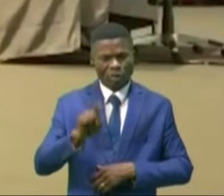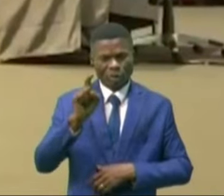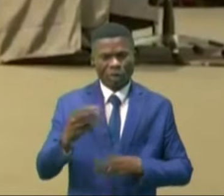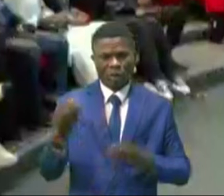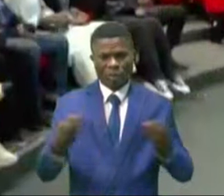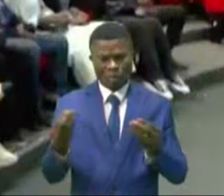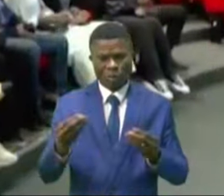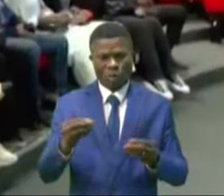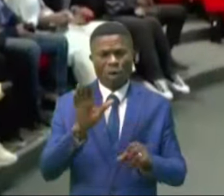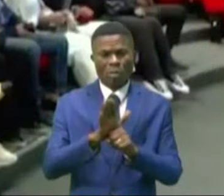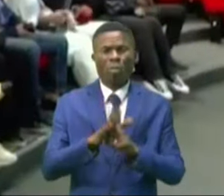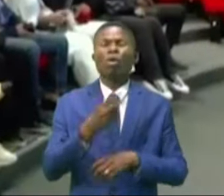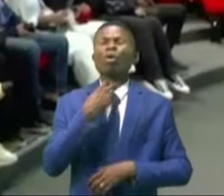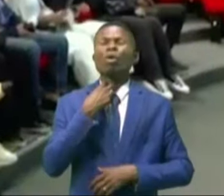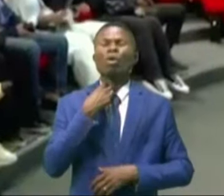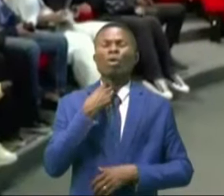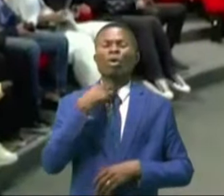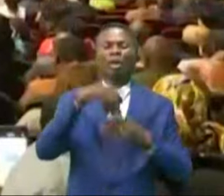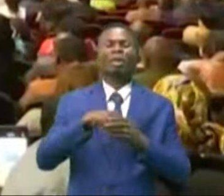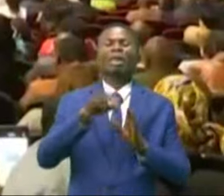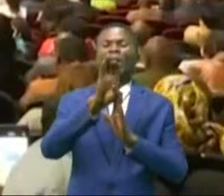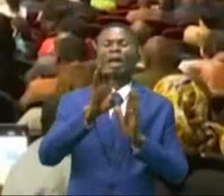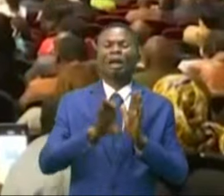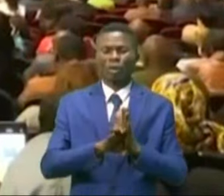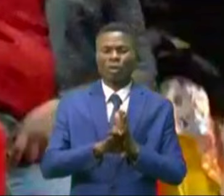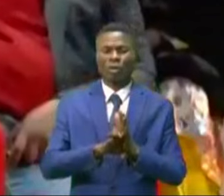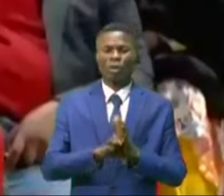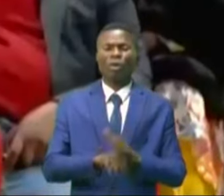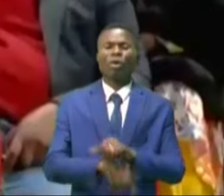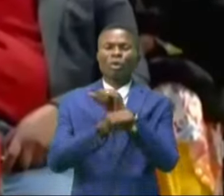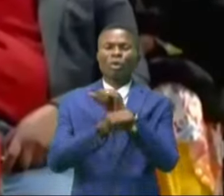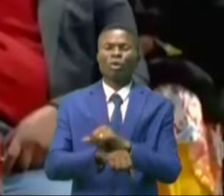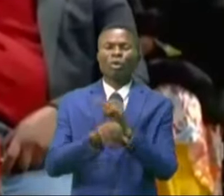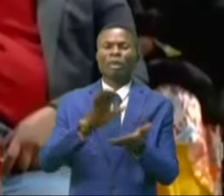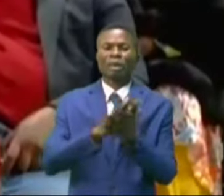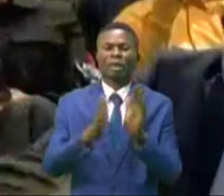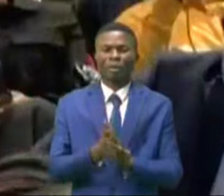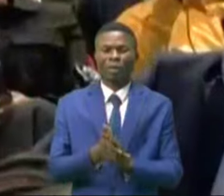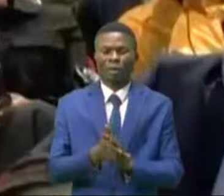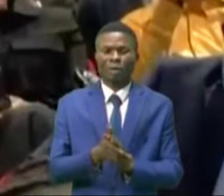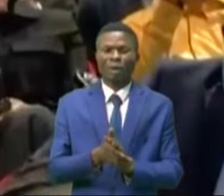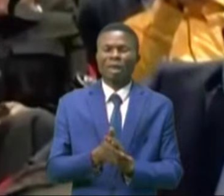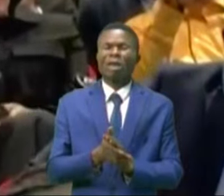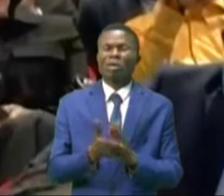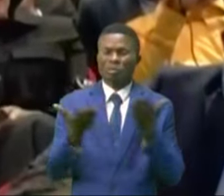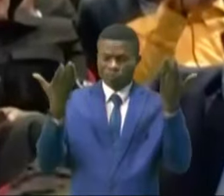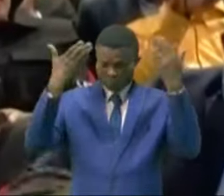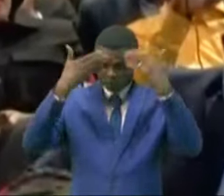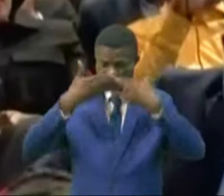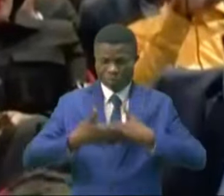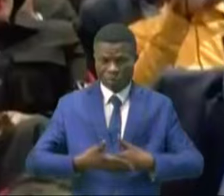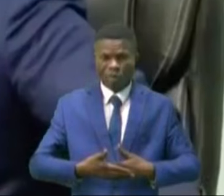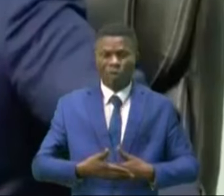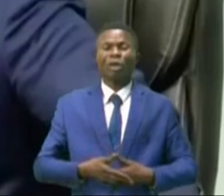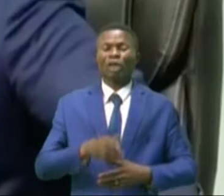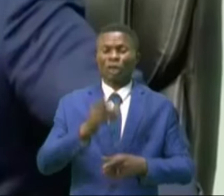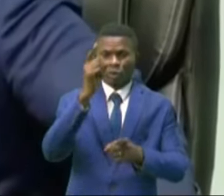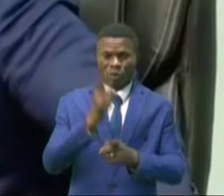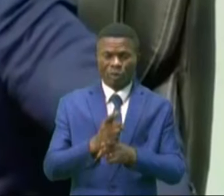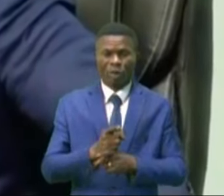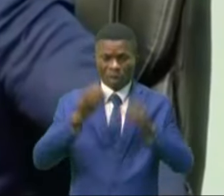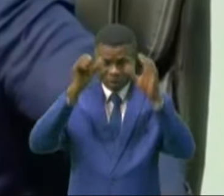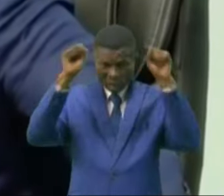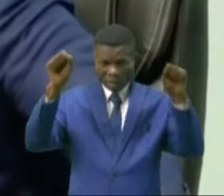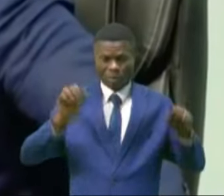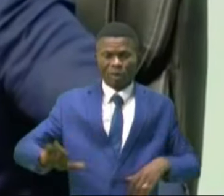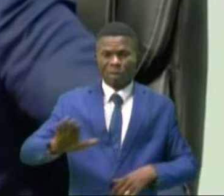à certains blocages en son sein et souvent devenus obsolètes. Voilà que séance tenante, Félix